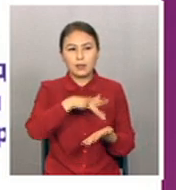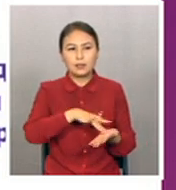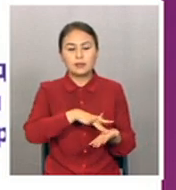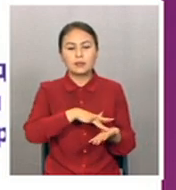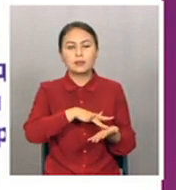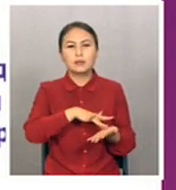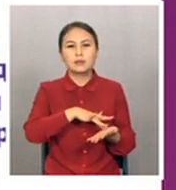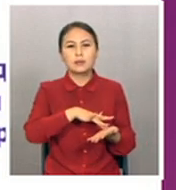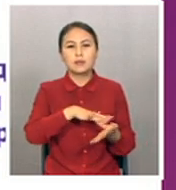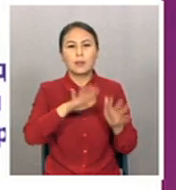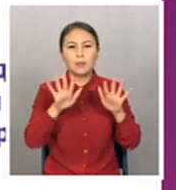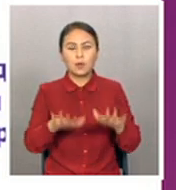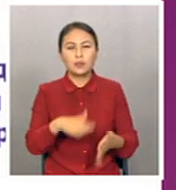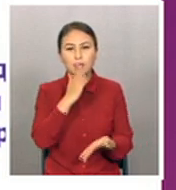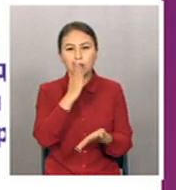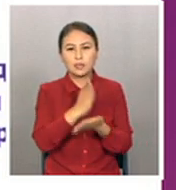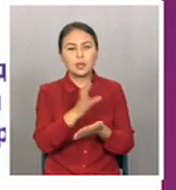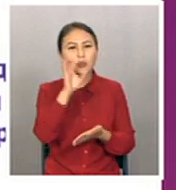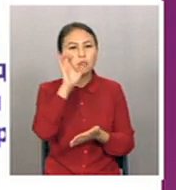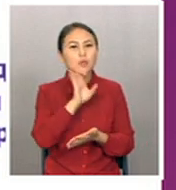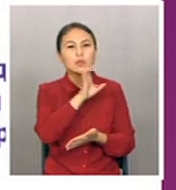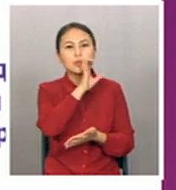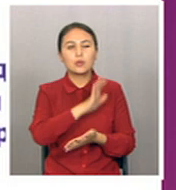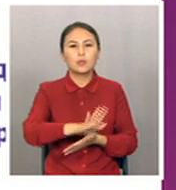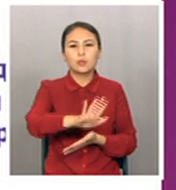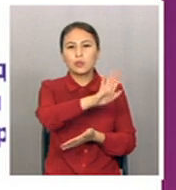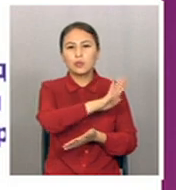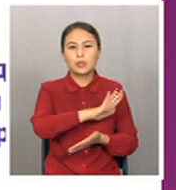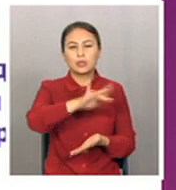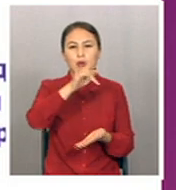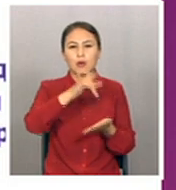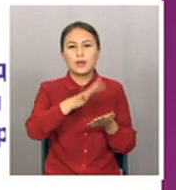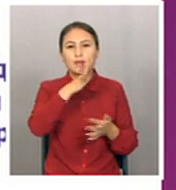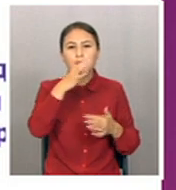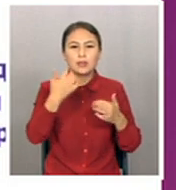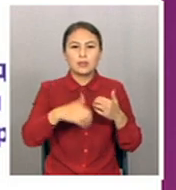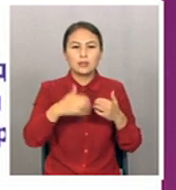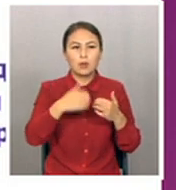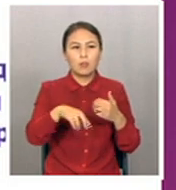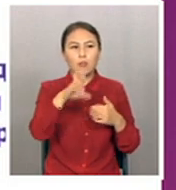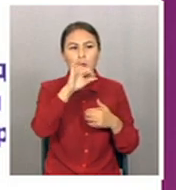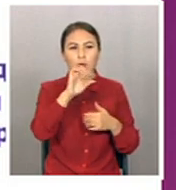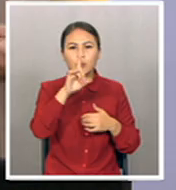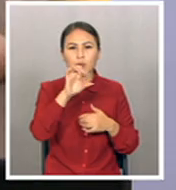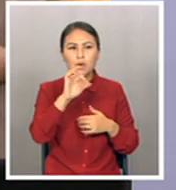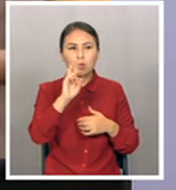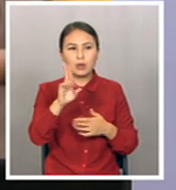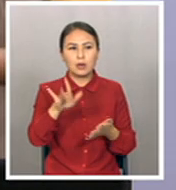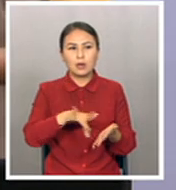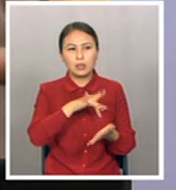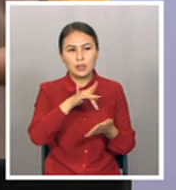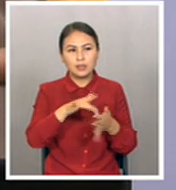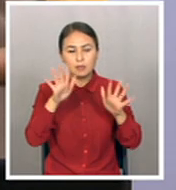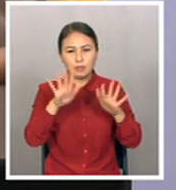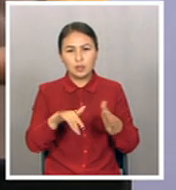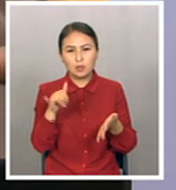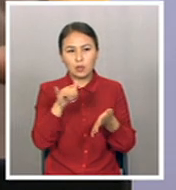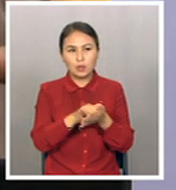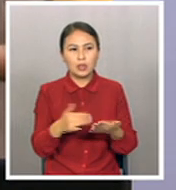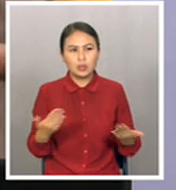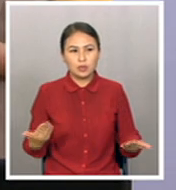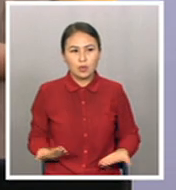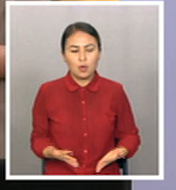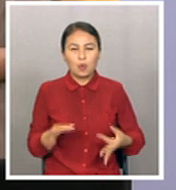Нұрсұлтан қаласы орналасқан солтүстік бөлігінде орта ғасырлық қала Бозоқ қаласының орналасқандығы туралы